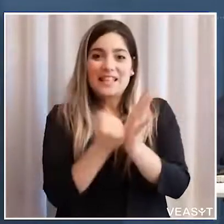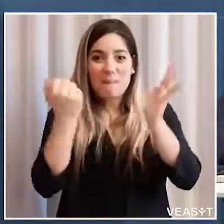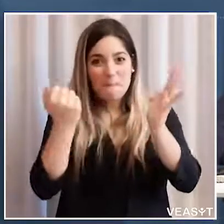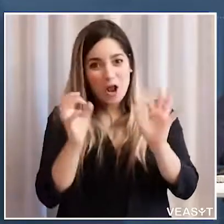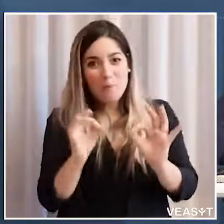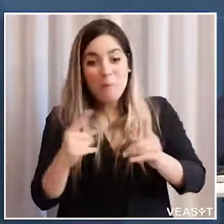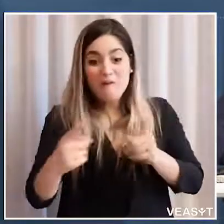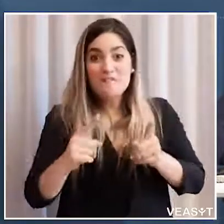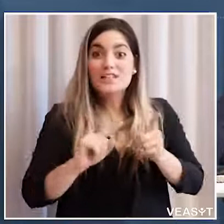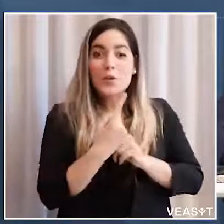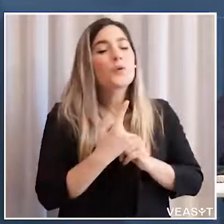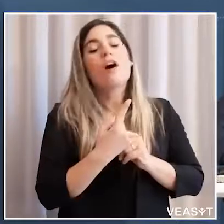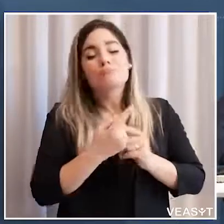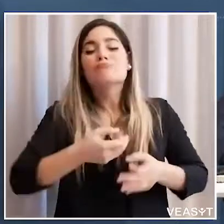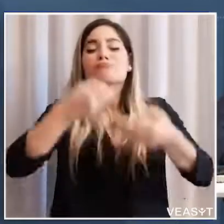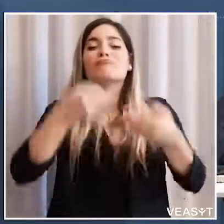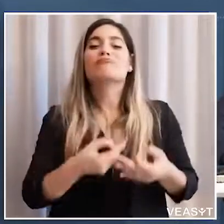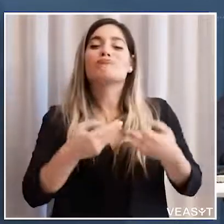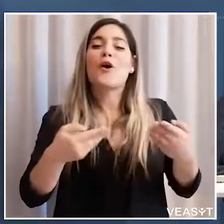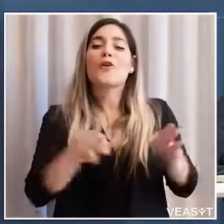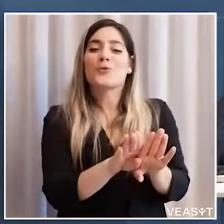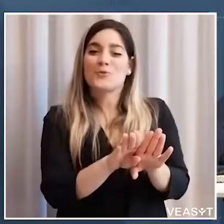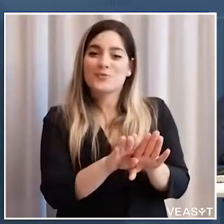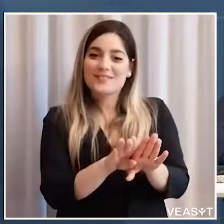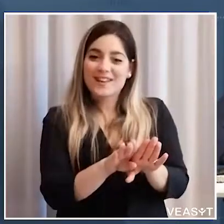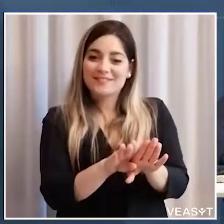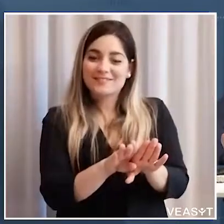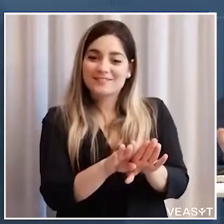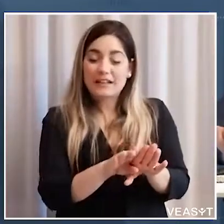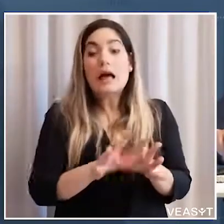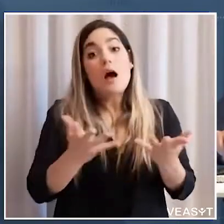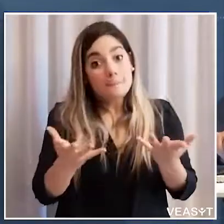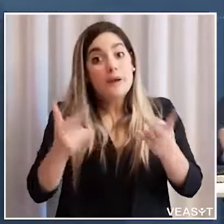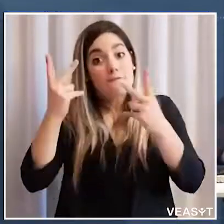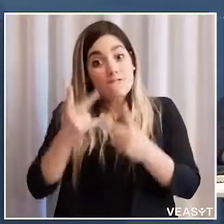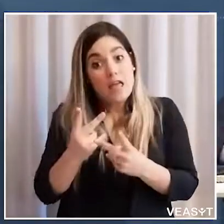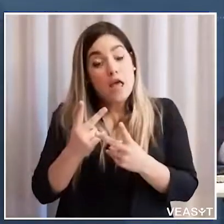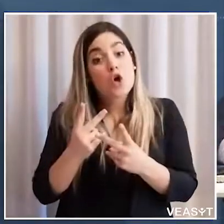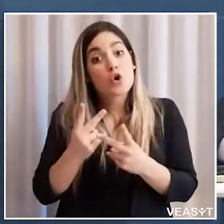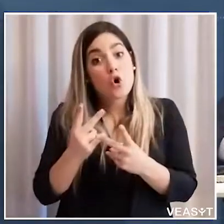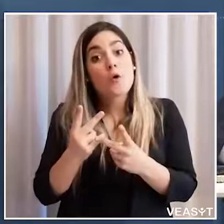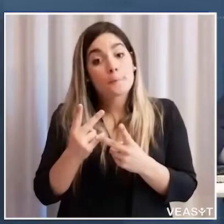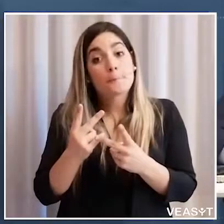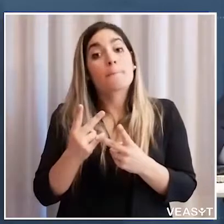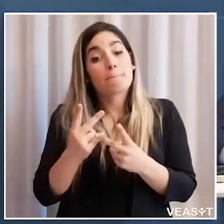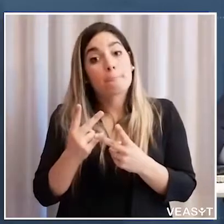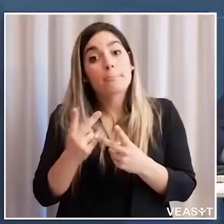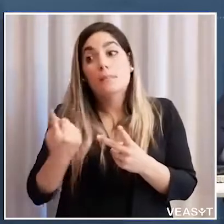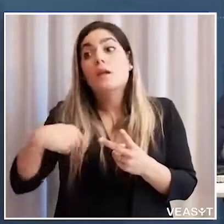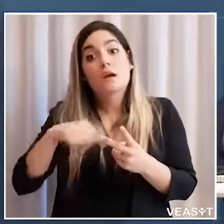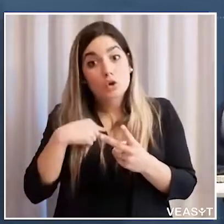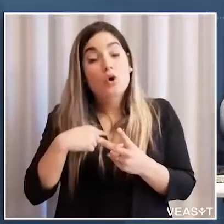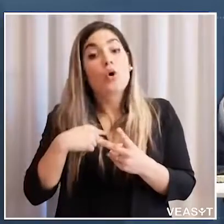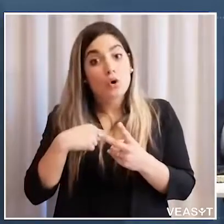che la fase 1 è ufficialmente conclusa questo da un lato dall'alta parte siamo ovviamente